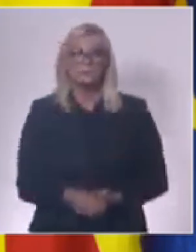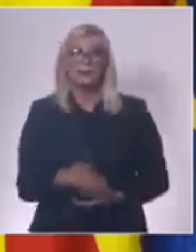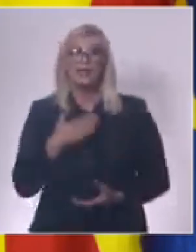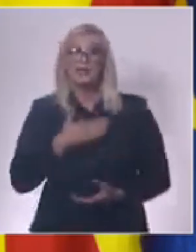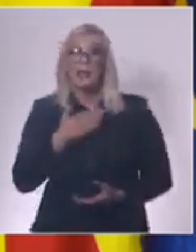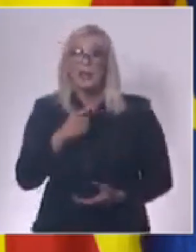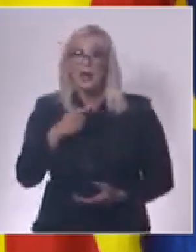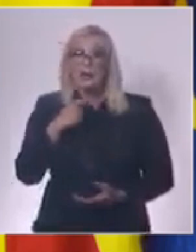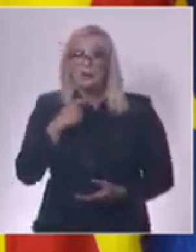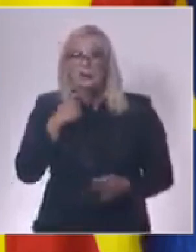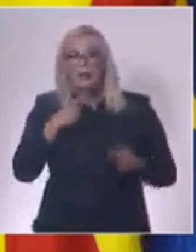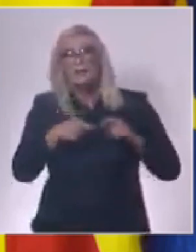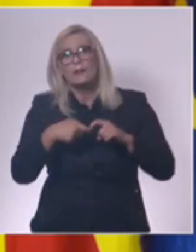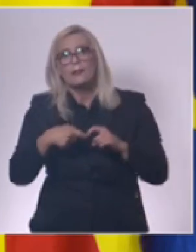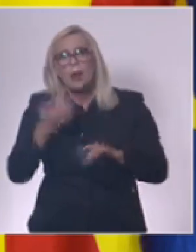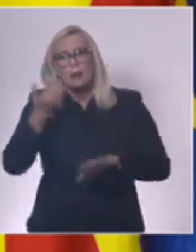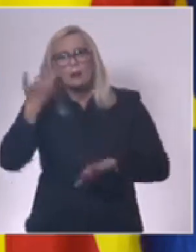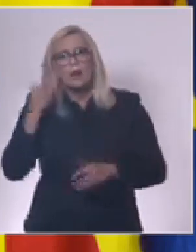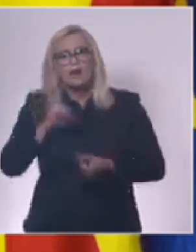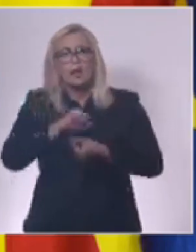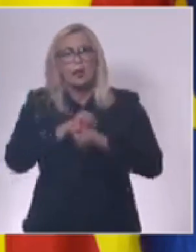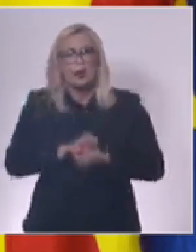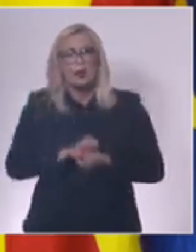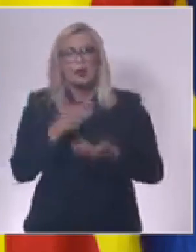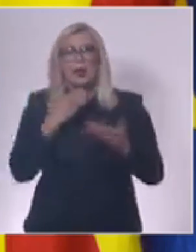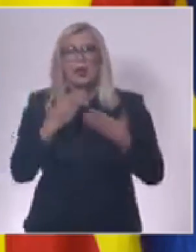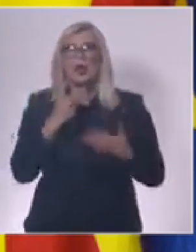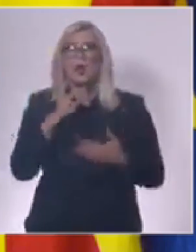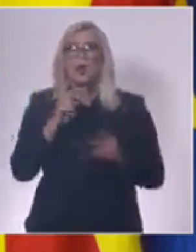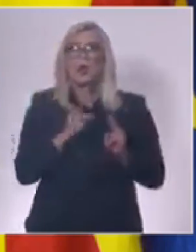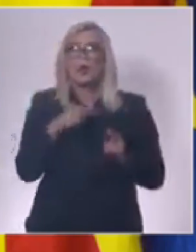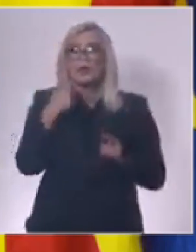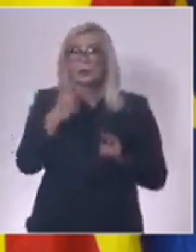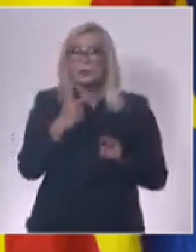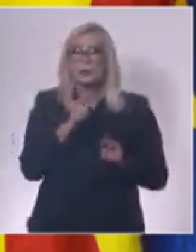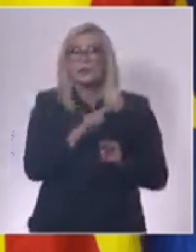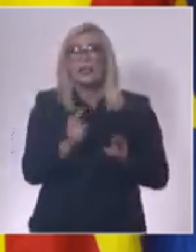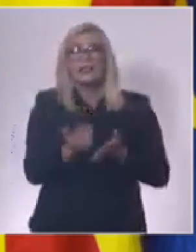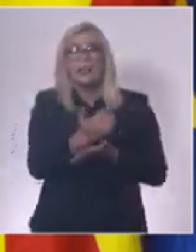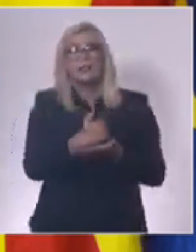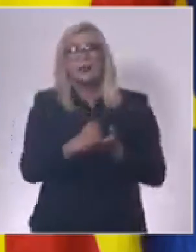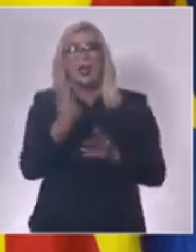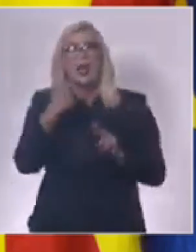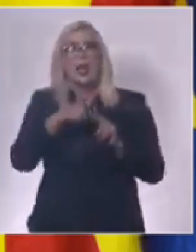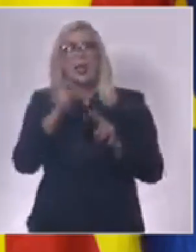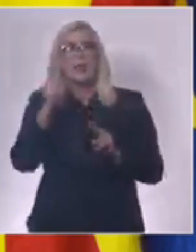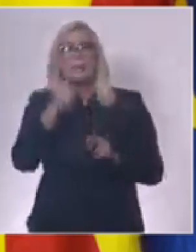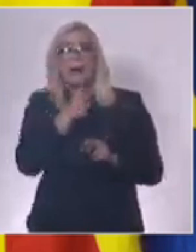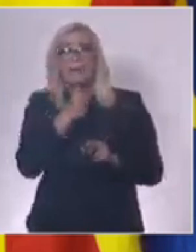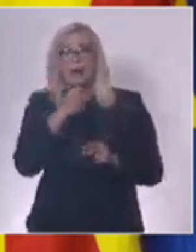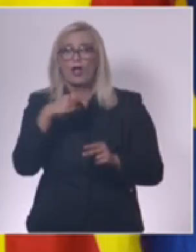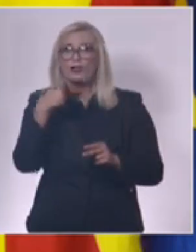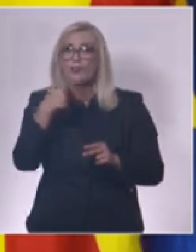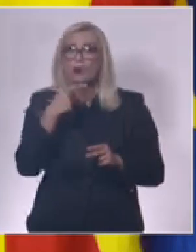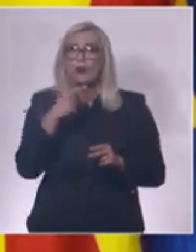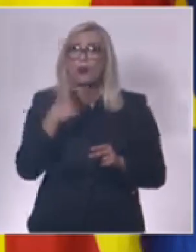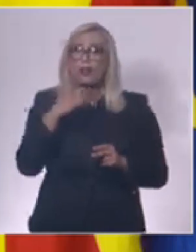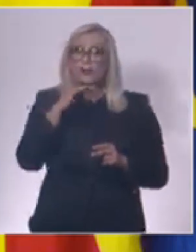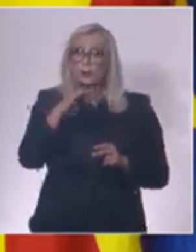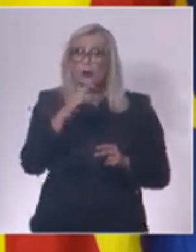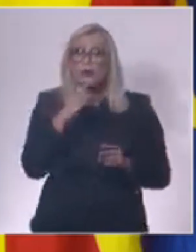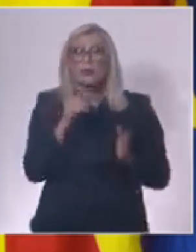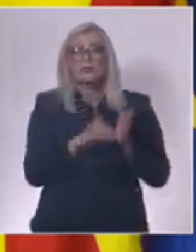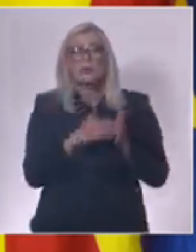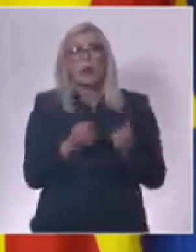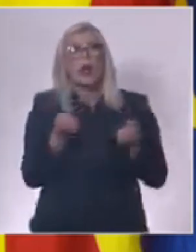Надоврзувајќи се на мојата предходна пресконференција, кога се осврнав на неискористеността на ИПА фондовите, зборував за потребата од јакнење